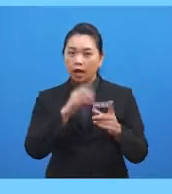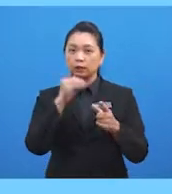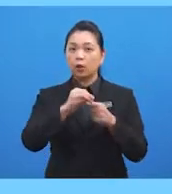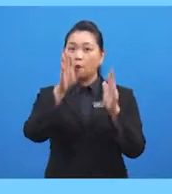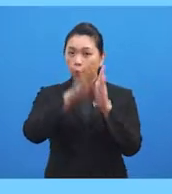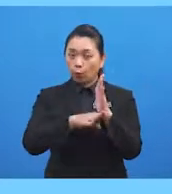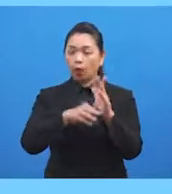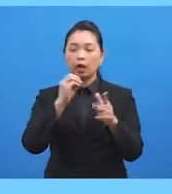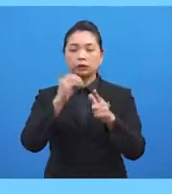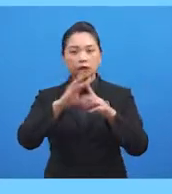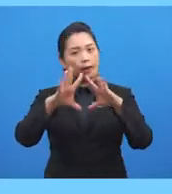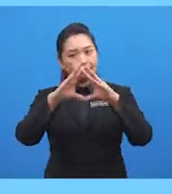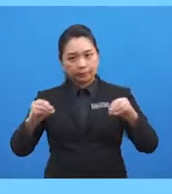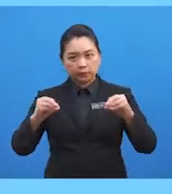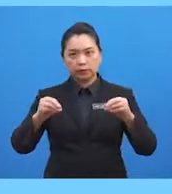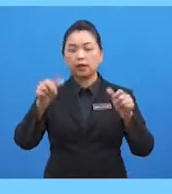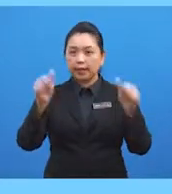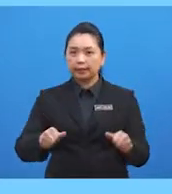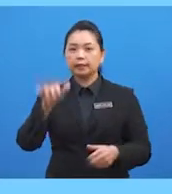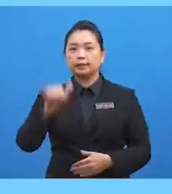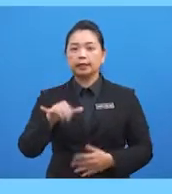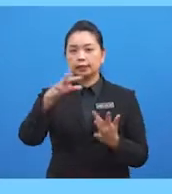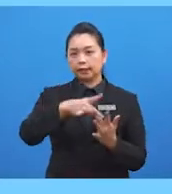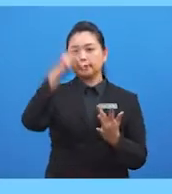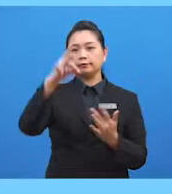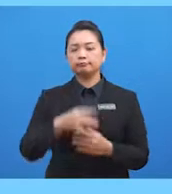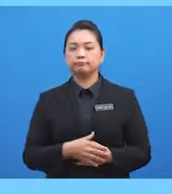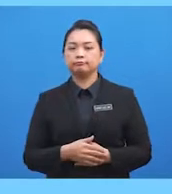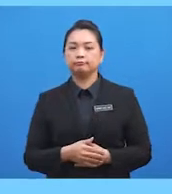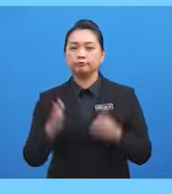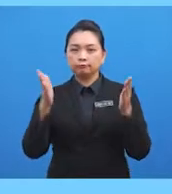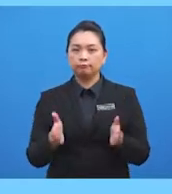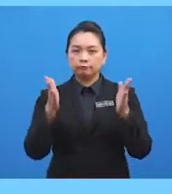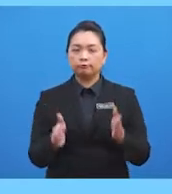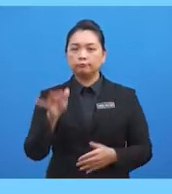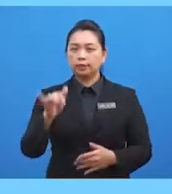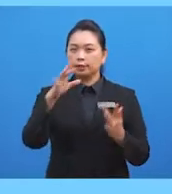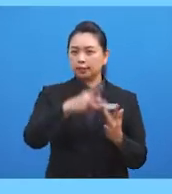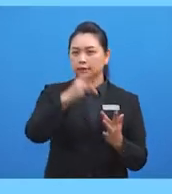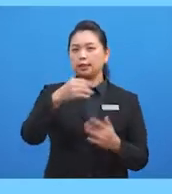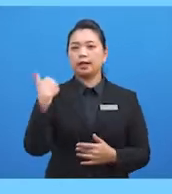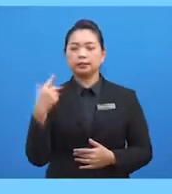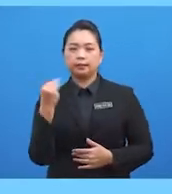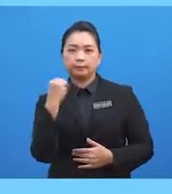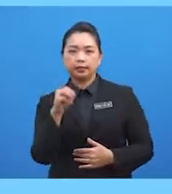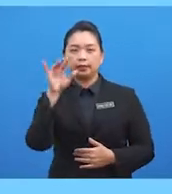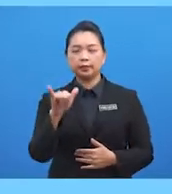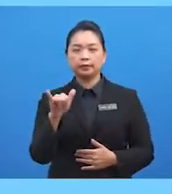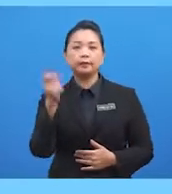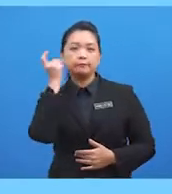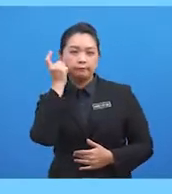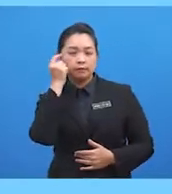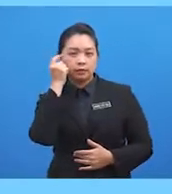atau menghapuskan ahli yang dilantik. Orang-orang yang dilantik adalah mereka yang pada pendapat